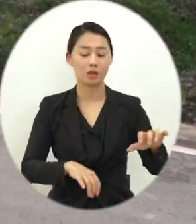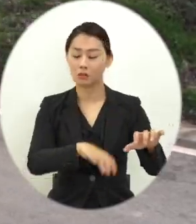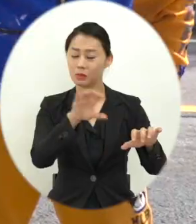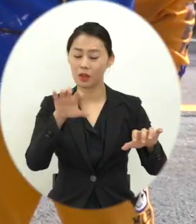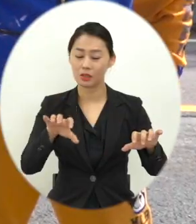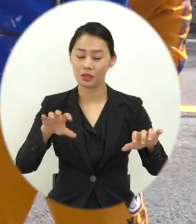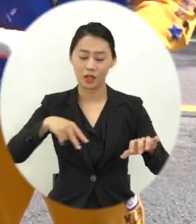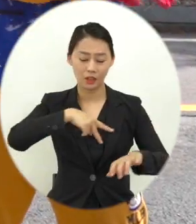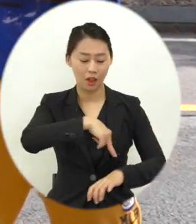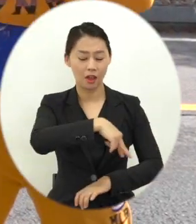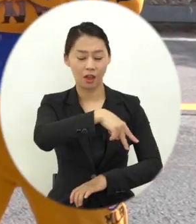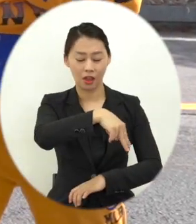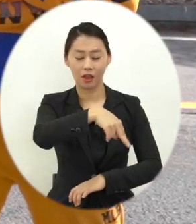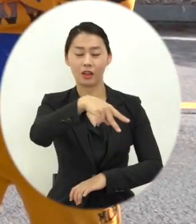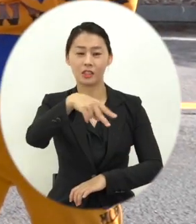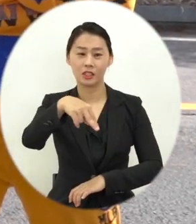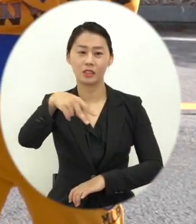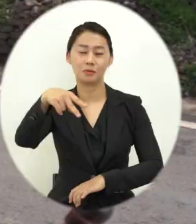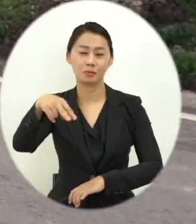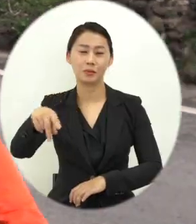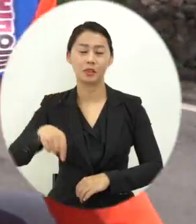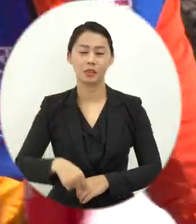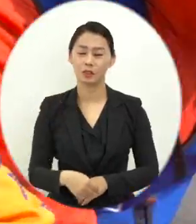마을 어귀를 지날 때